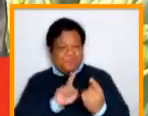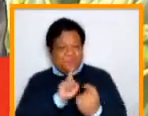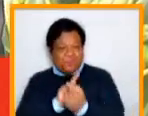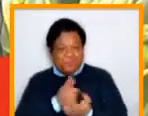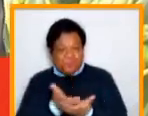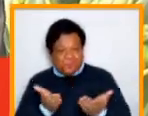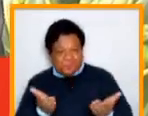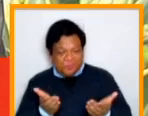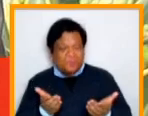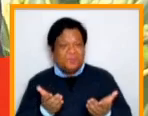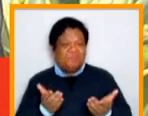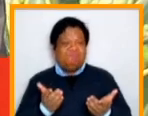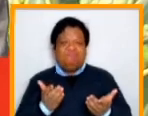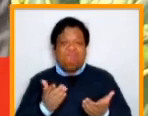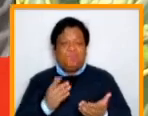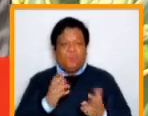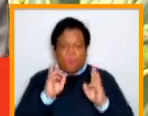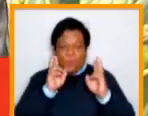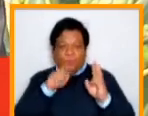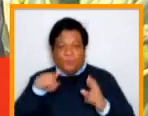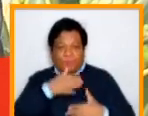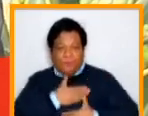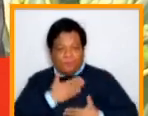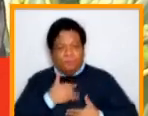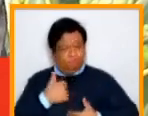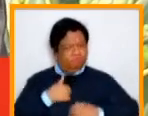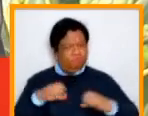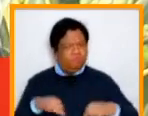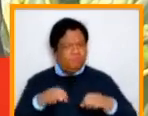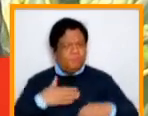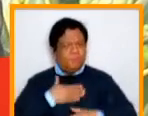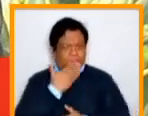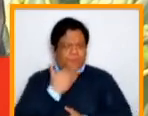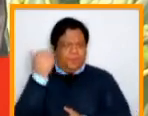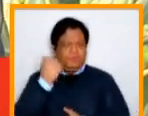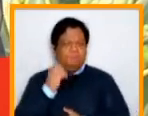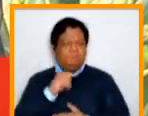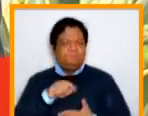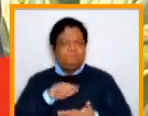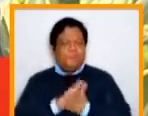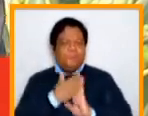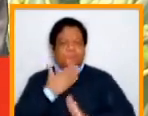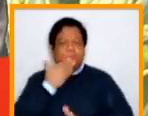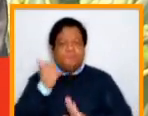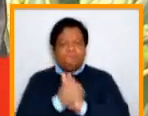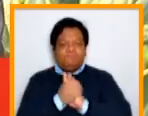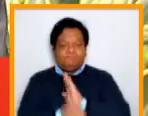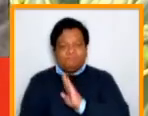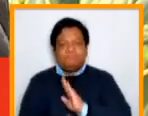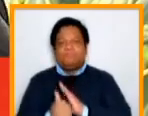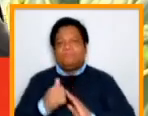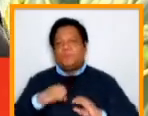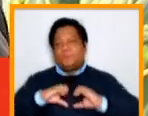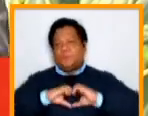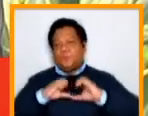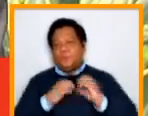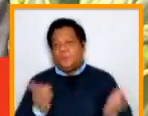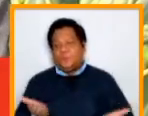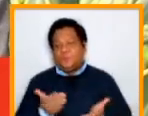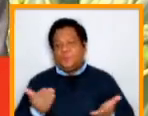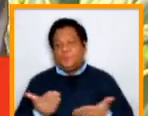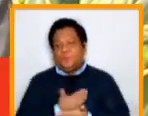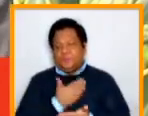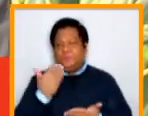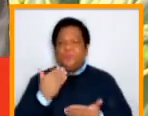matuwa kayo at gagawin ko ang lahat para maging pinakamahusay at pinakamagaling na Kapuso dito sa bagong network at bagong